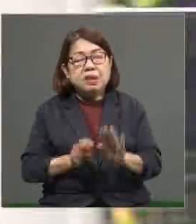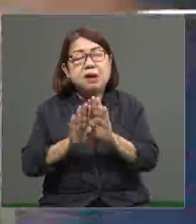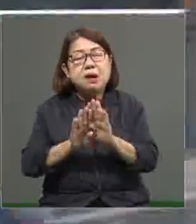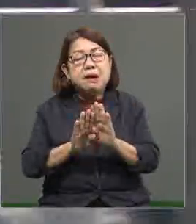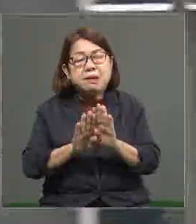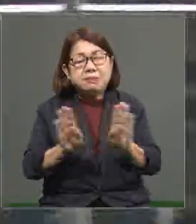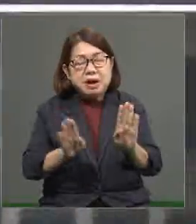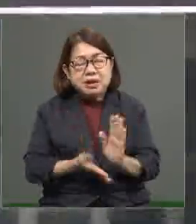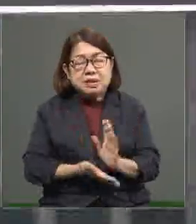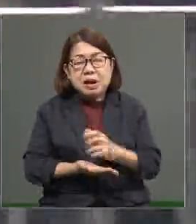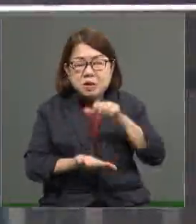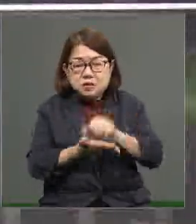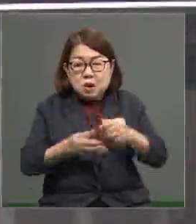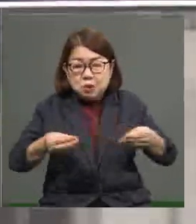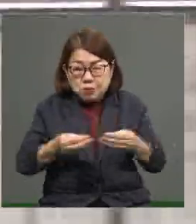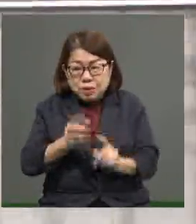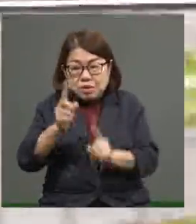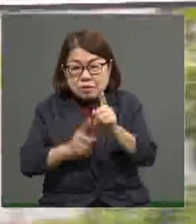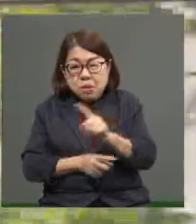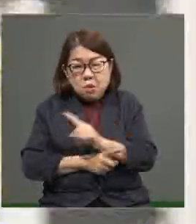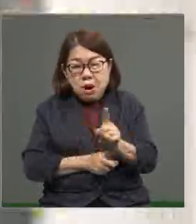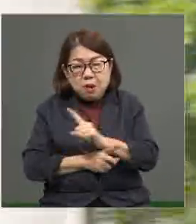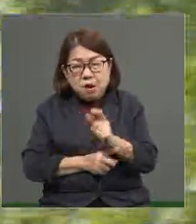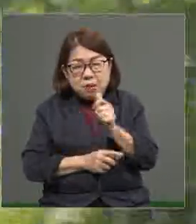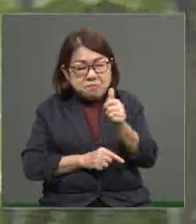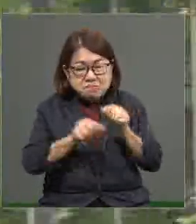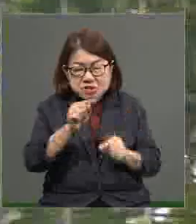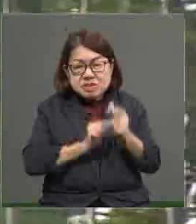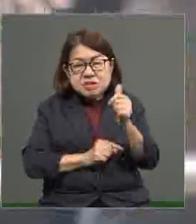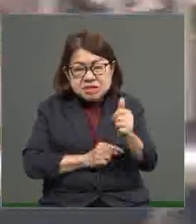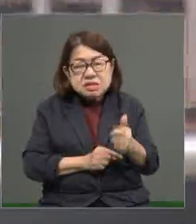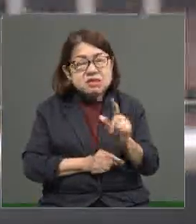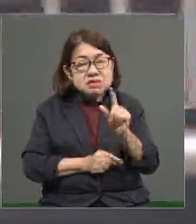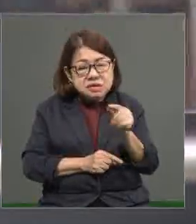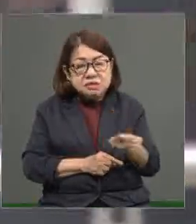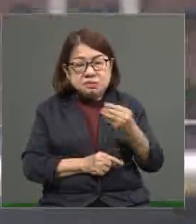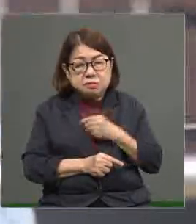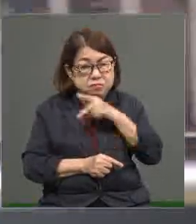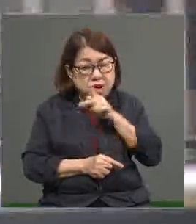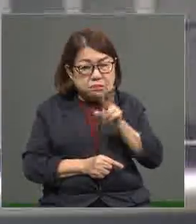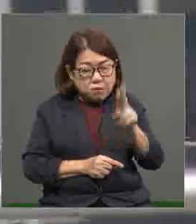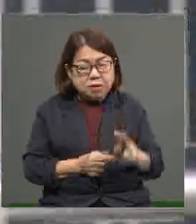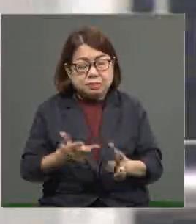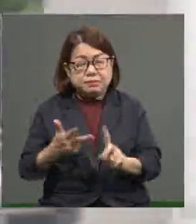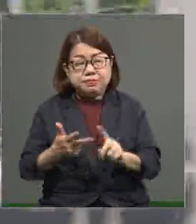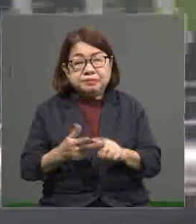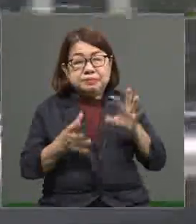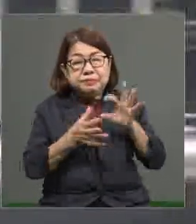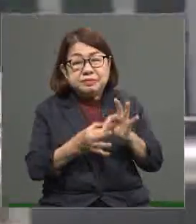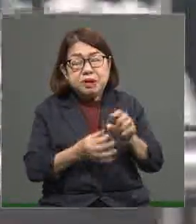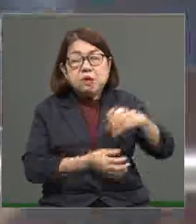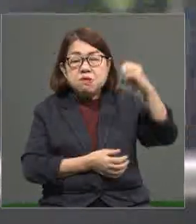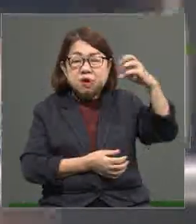หุ้นรับันผลสูงถึง 20%ต่อวันอันนี้ก็ปลอมนะครับอ่าและอันดับที่ 3ก็คือเรื่องของการติดต่อการไฟฟ้าส่วน